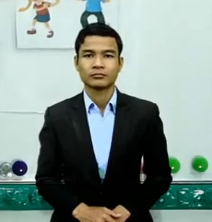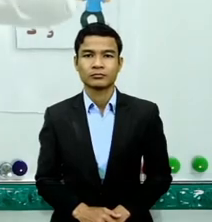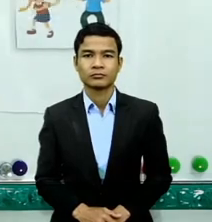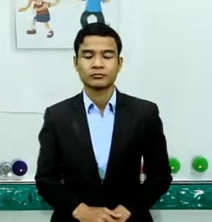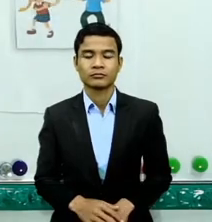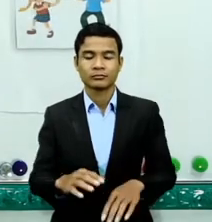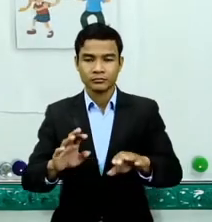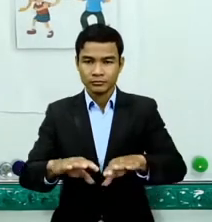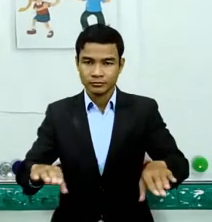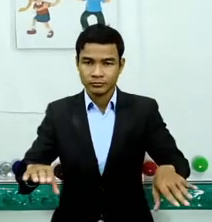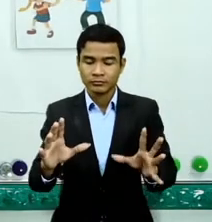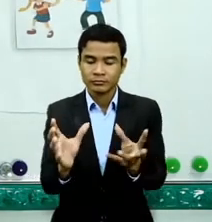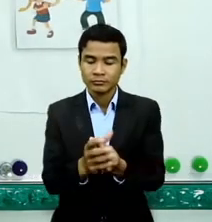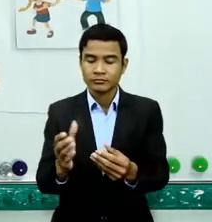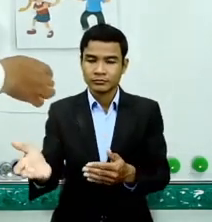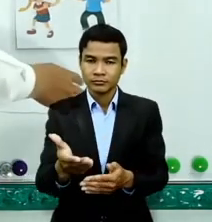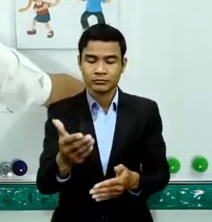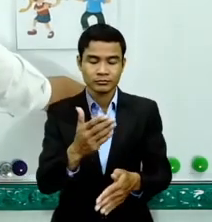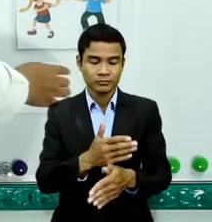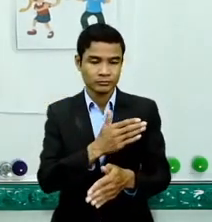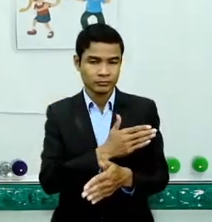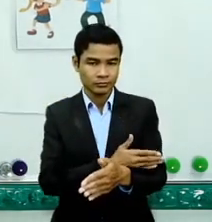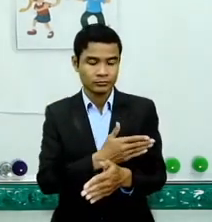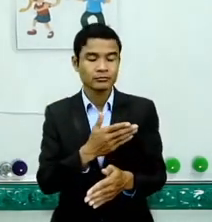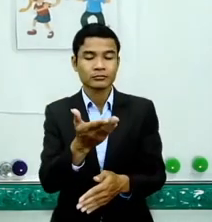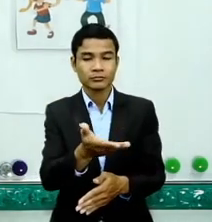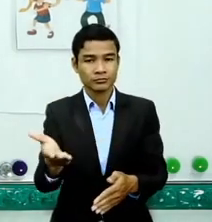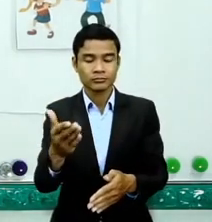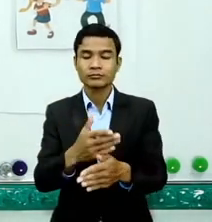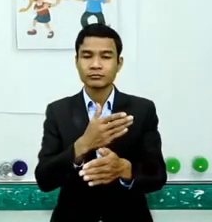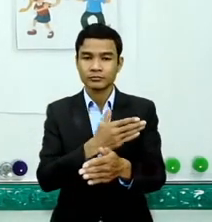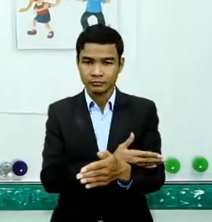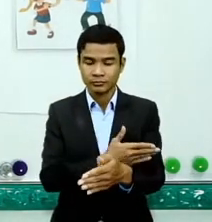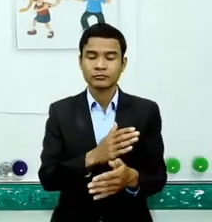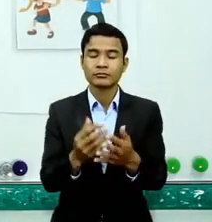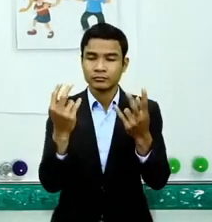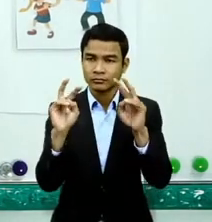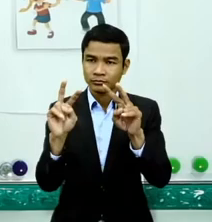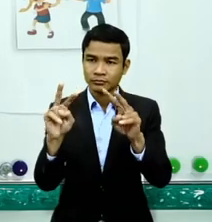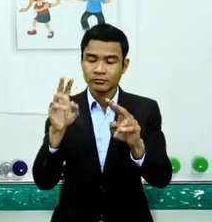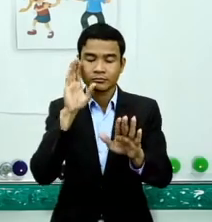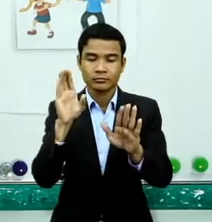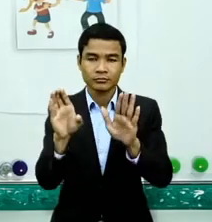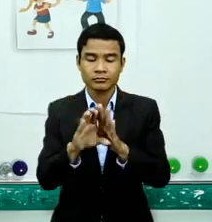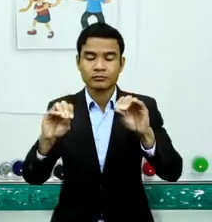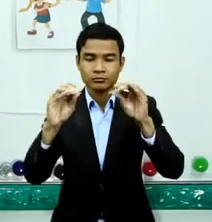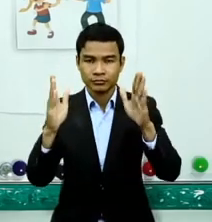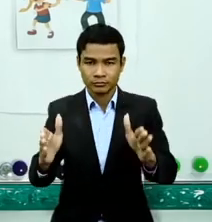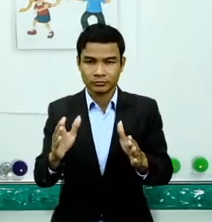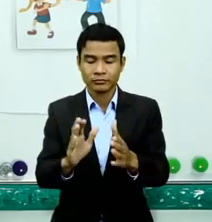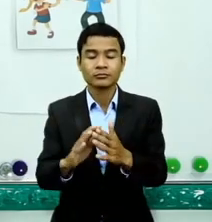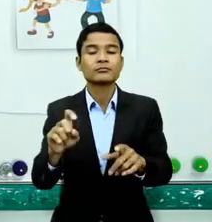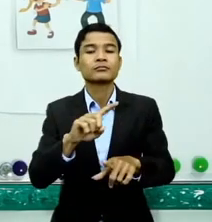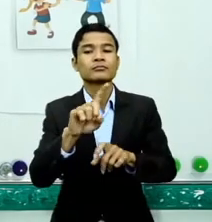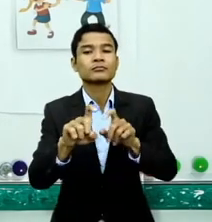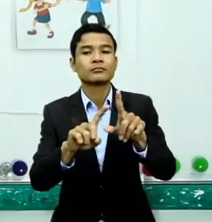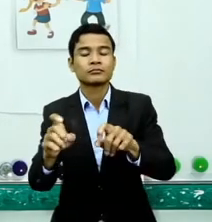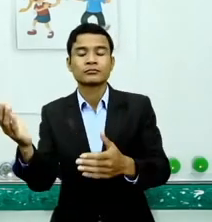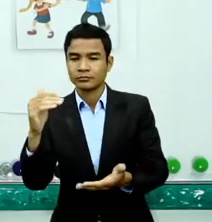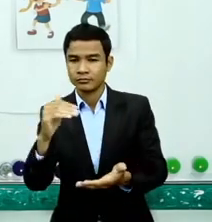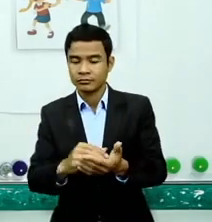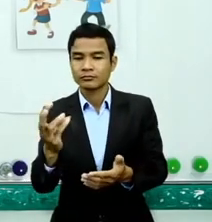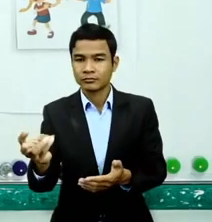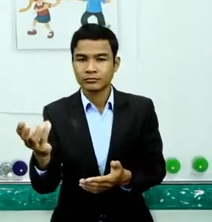Con con từng ở khnía môn nâng con từng ở khnía chà mờ rụp hiệp này nẹt rú cô sớm chà xua con lần bay bằng tích